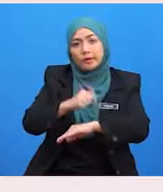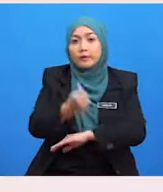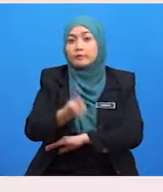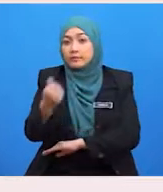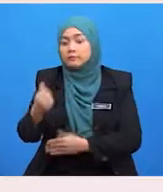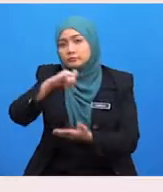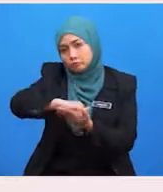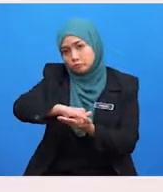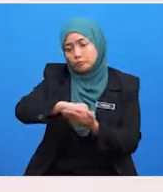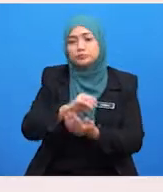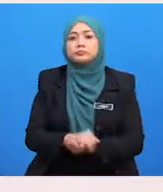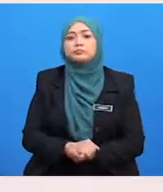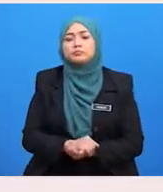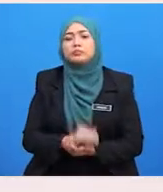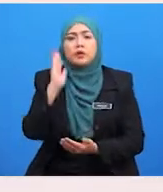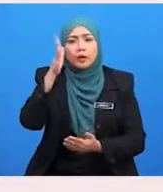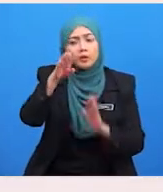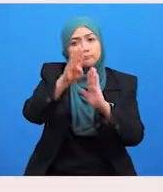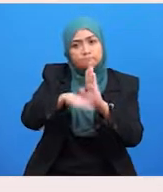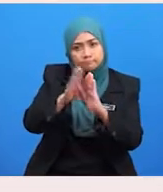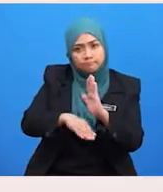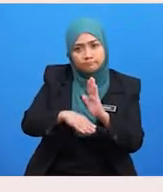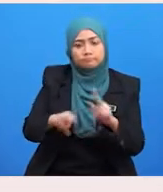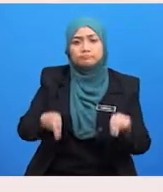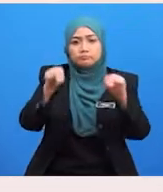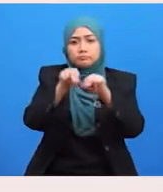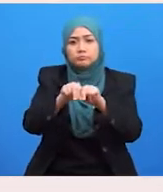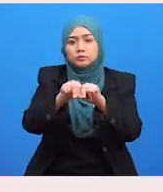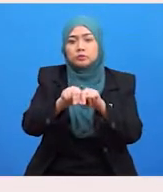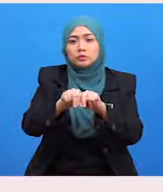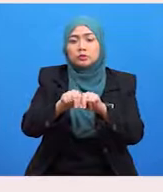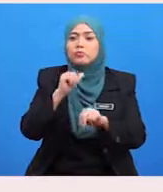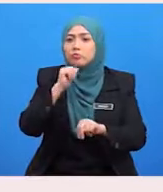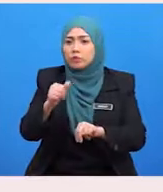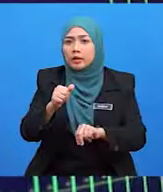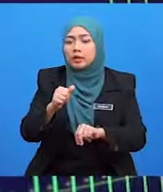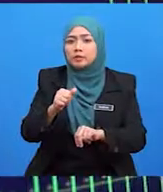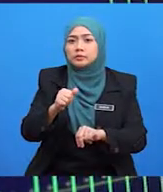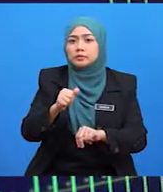nilai terkumpul akan mengurangkan nilai aset bukan semasa yang berkaitan.